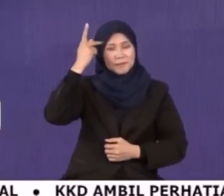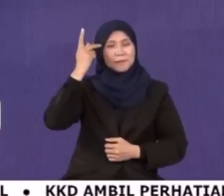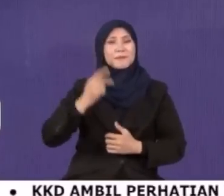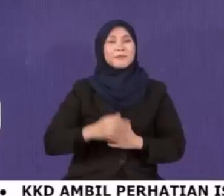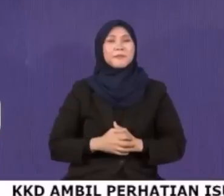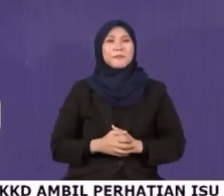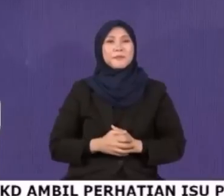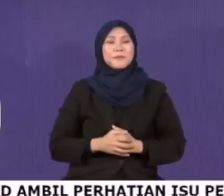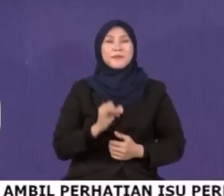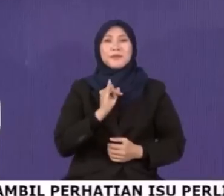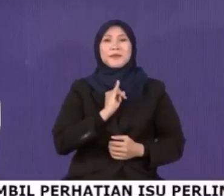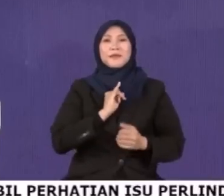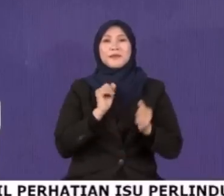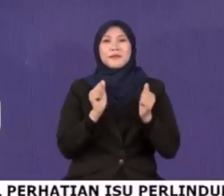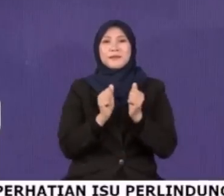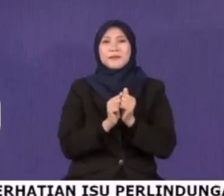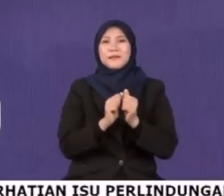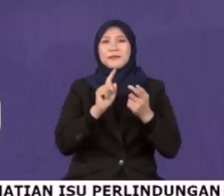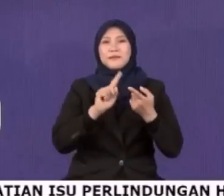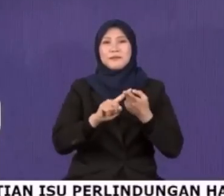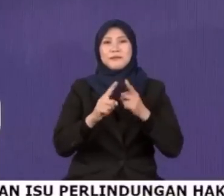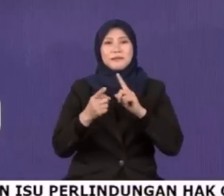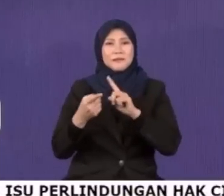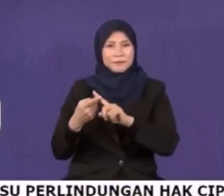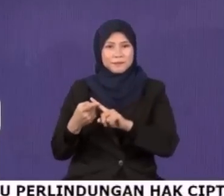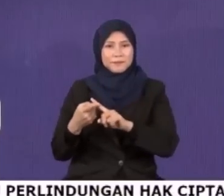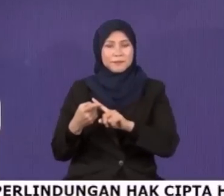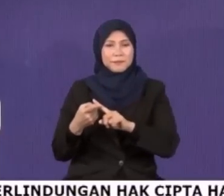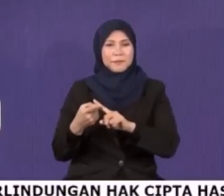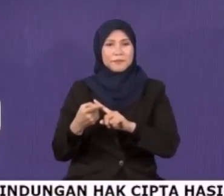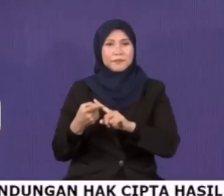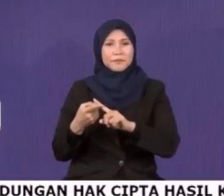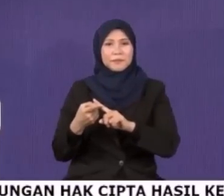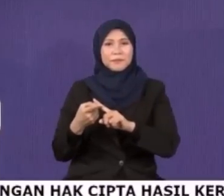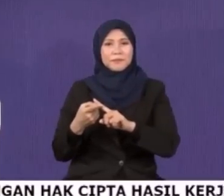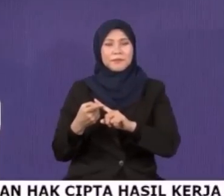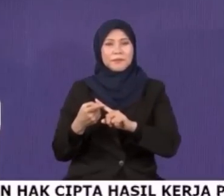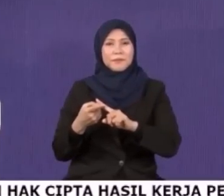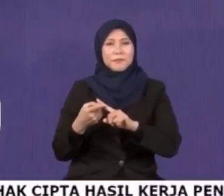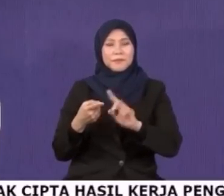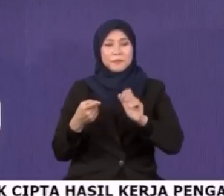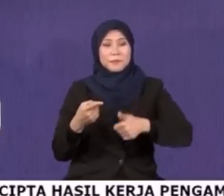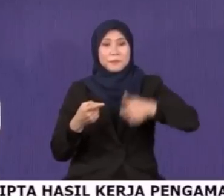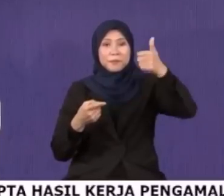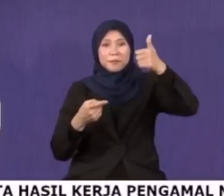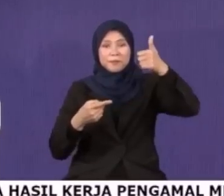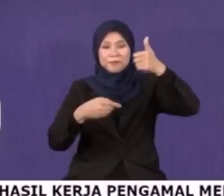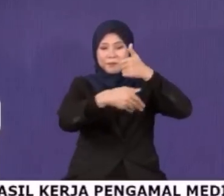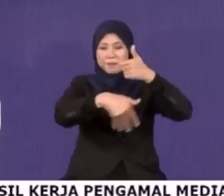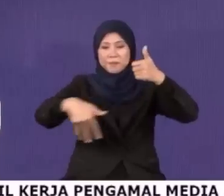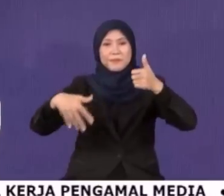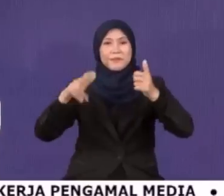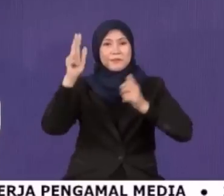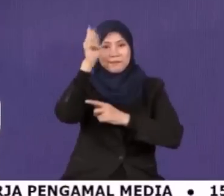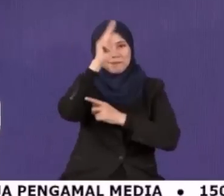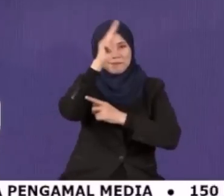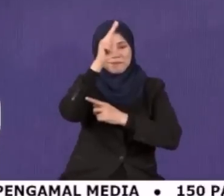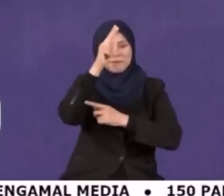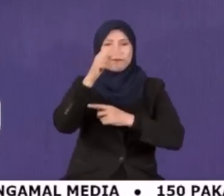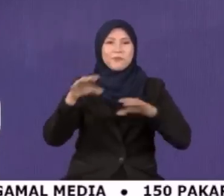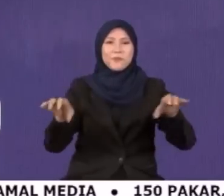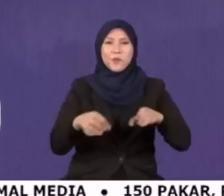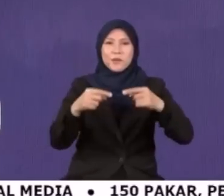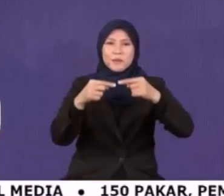maka saya dan dalam pimpinan kerajaan sekarang membuat keputusan yang